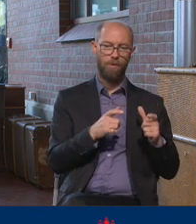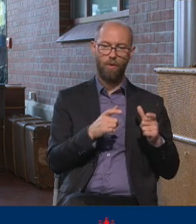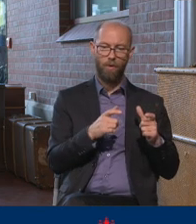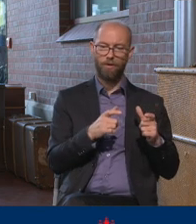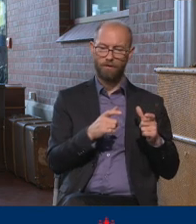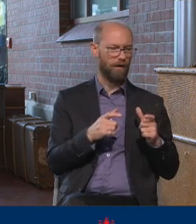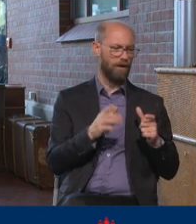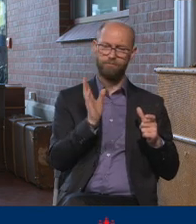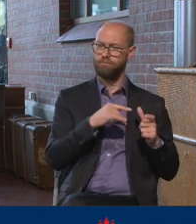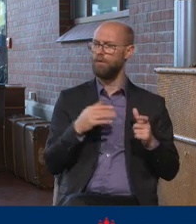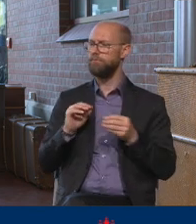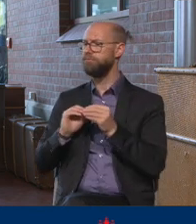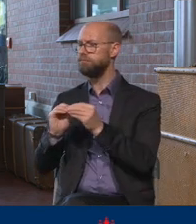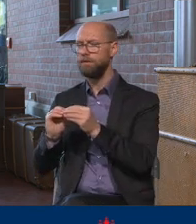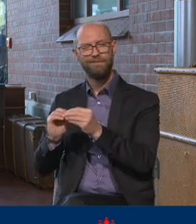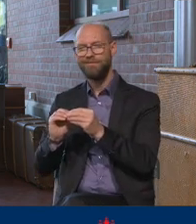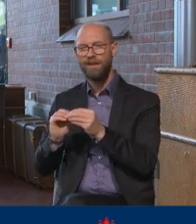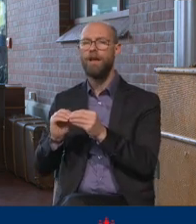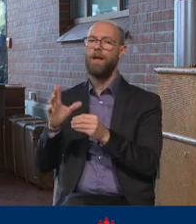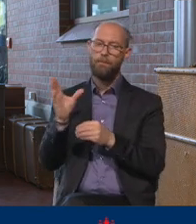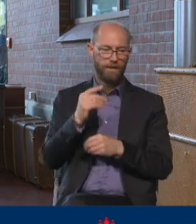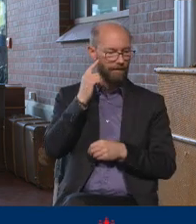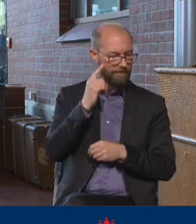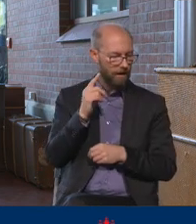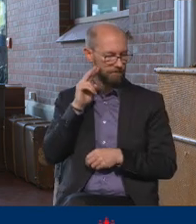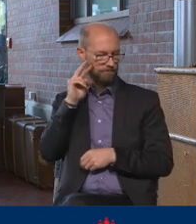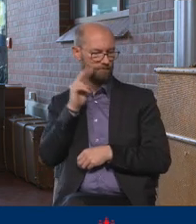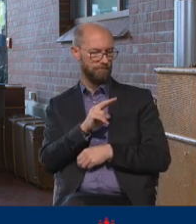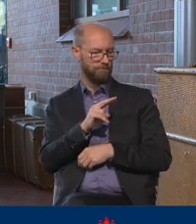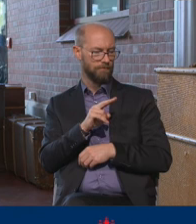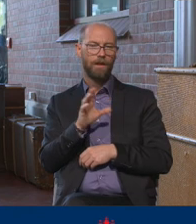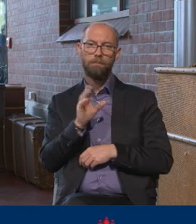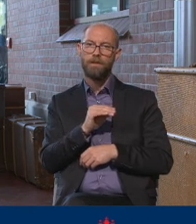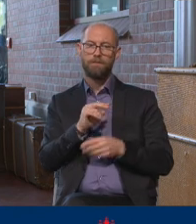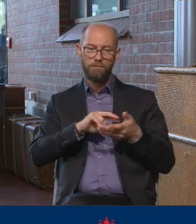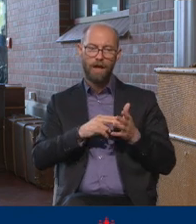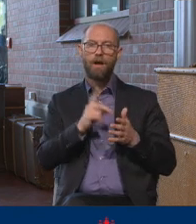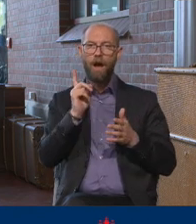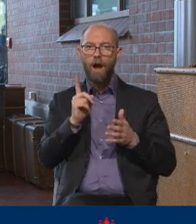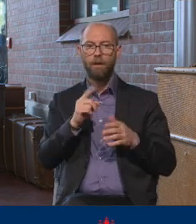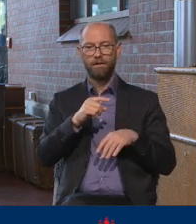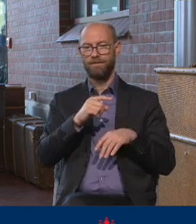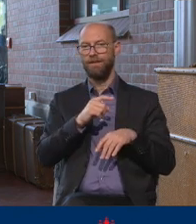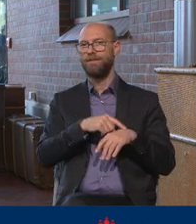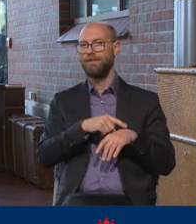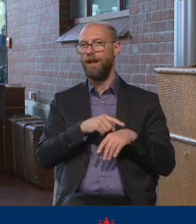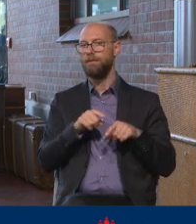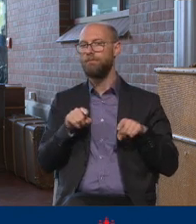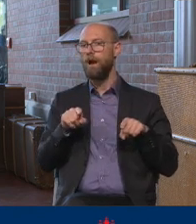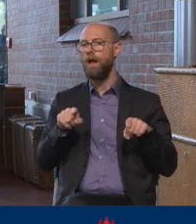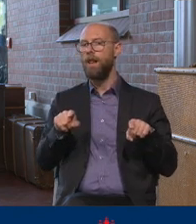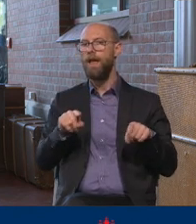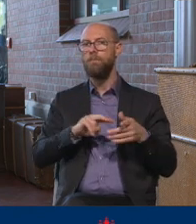sondern er wird mit gedacht der wird gleichzeitig gedacht er läuft nur in einem zeitgleich stattfindenden